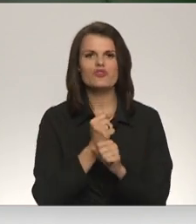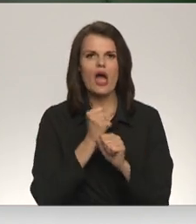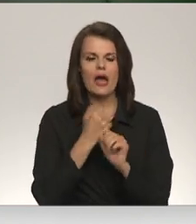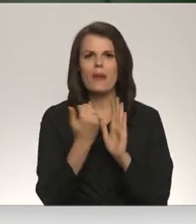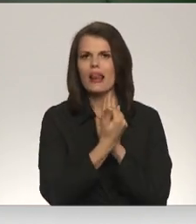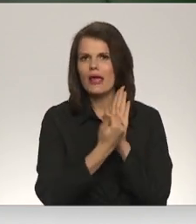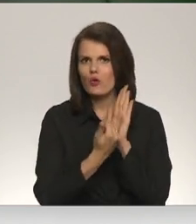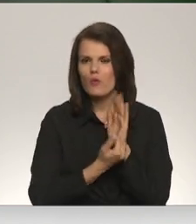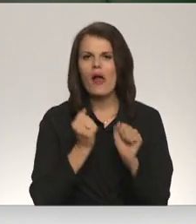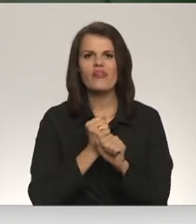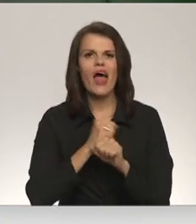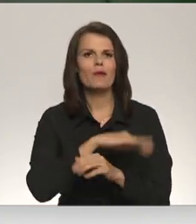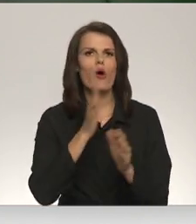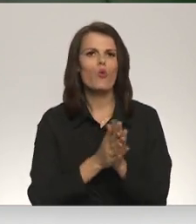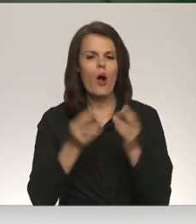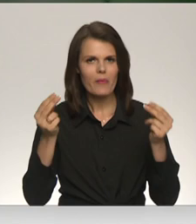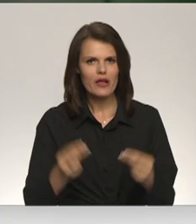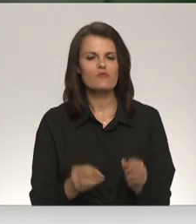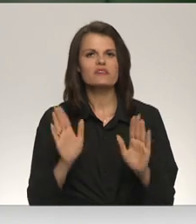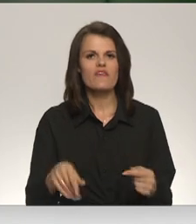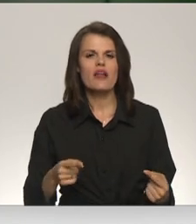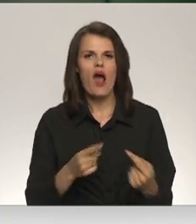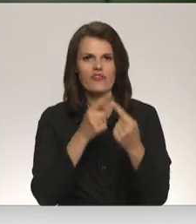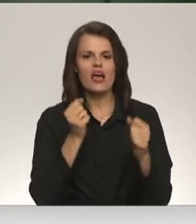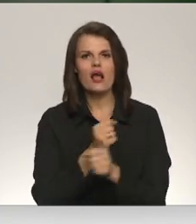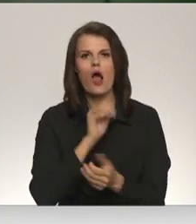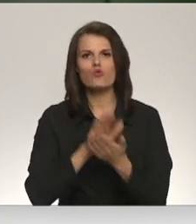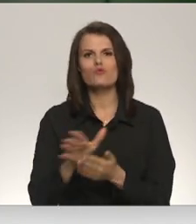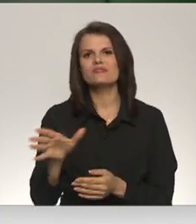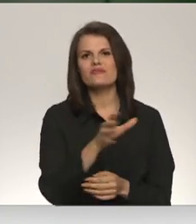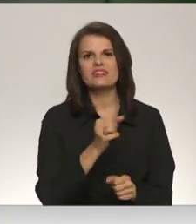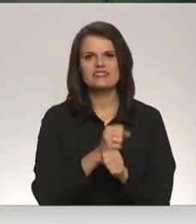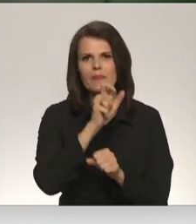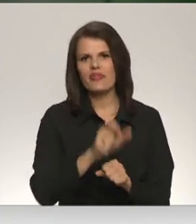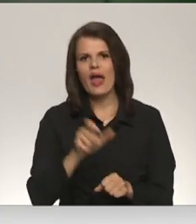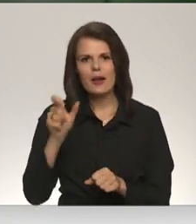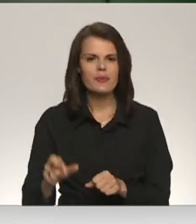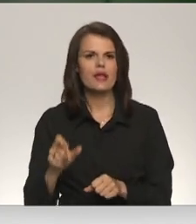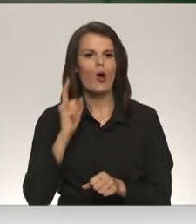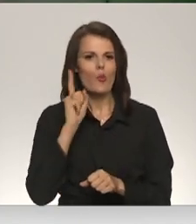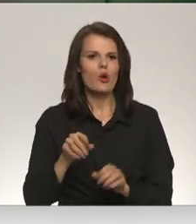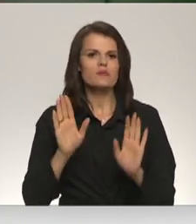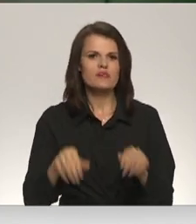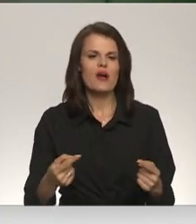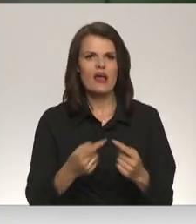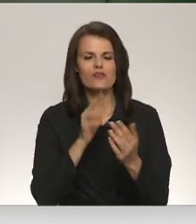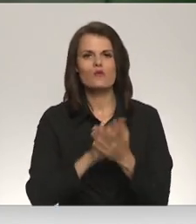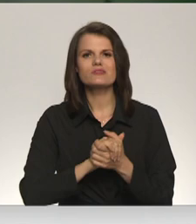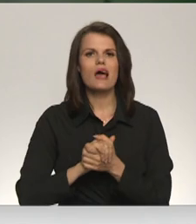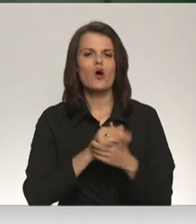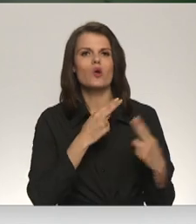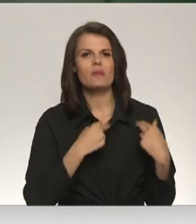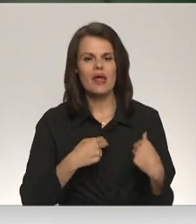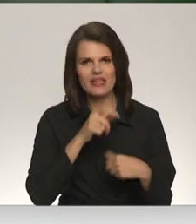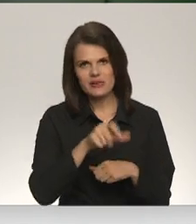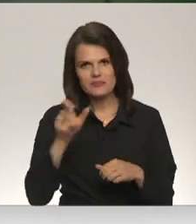likumam, darba koplīgums var attiekties gan uz visiem darbiniekiem, gan, protams, var attiekties tikai uz arotbiedrības biedriem,